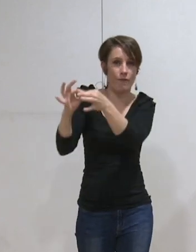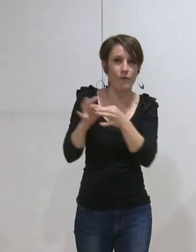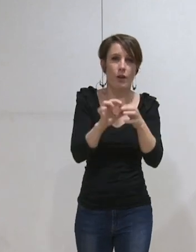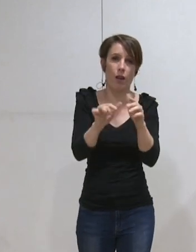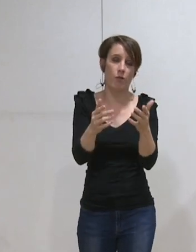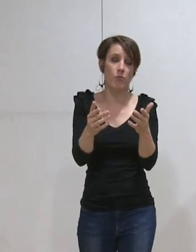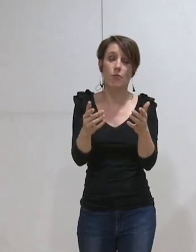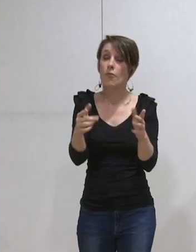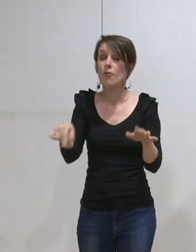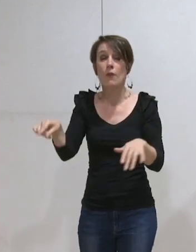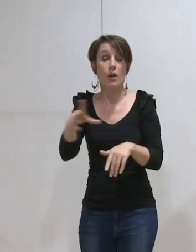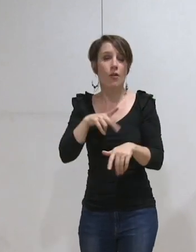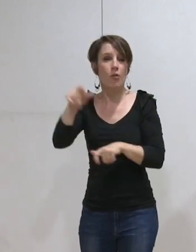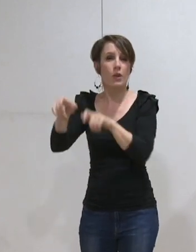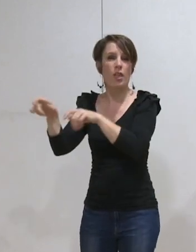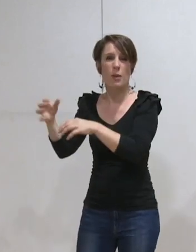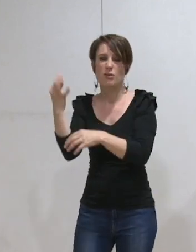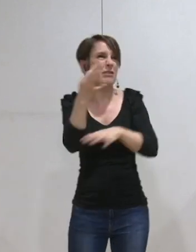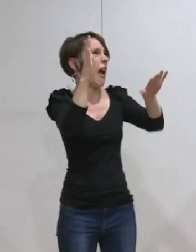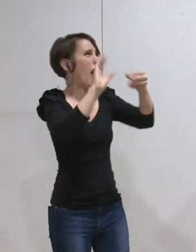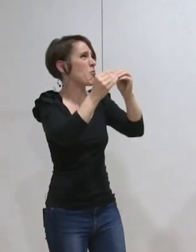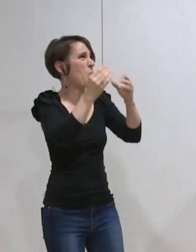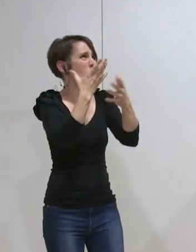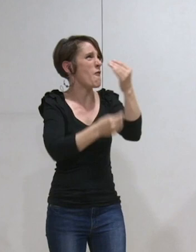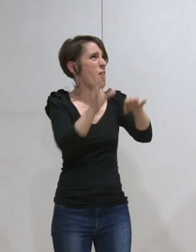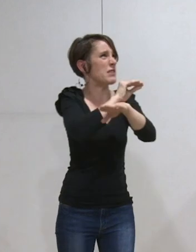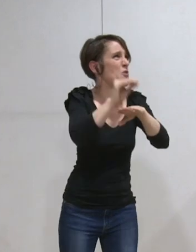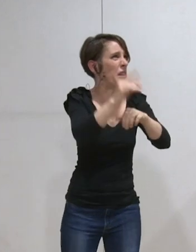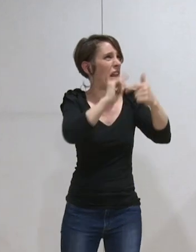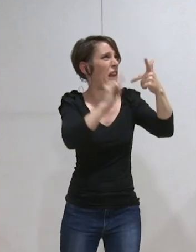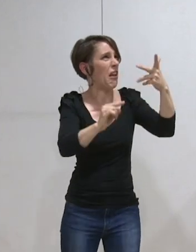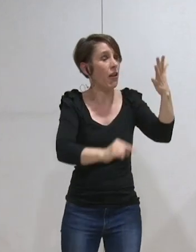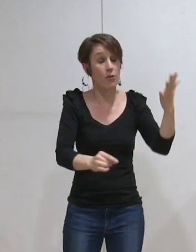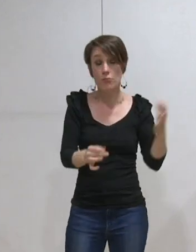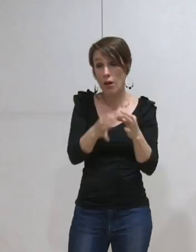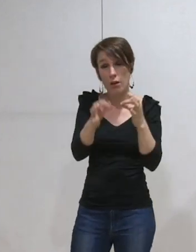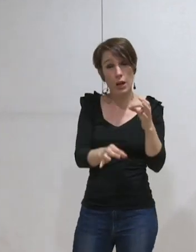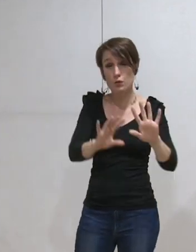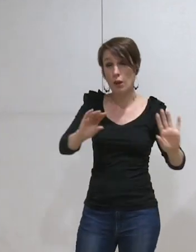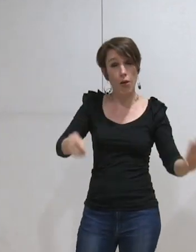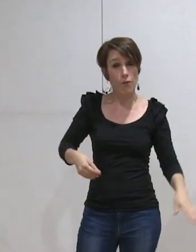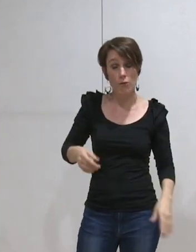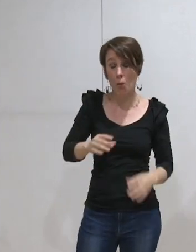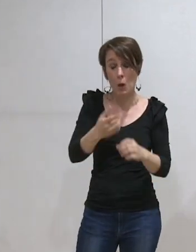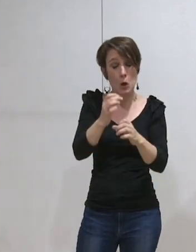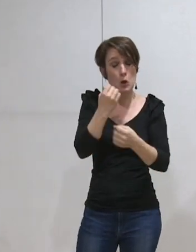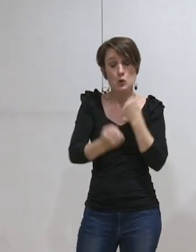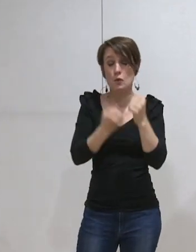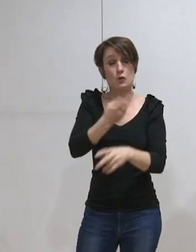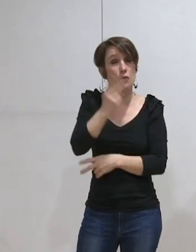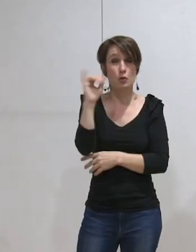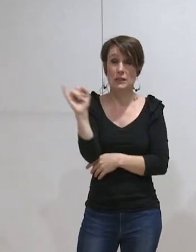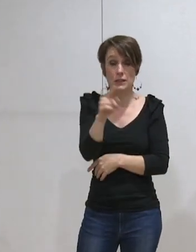sécuritaire méthode bien connue finit toujours par pénaliser les habitants et contribue aux démarches de 6